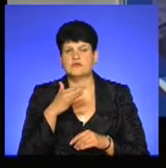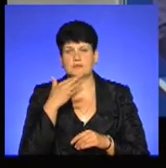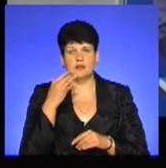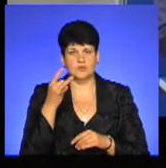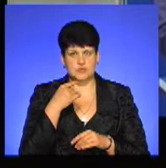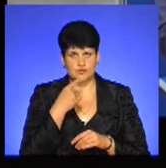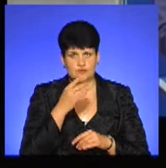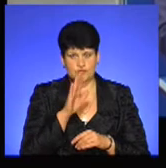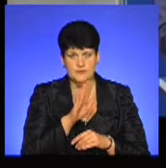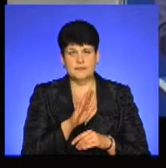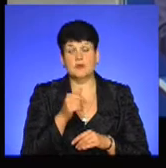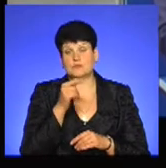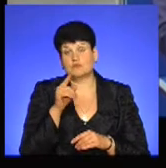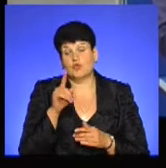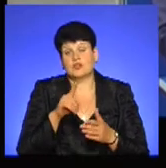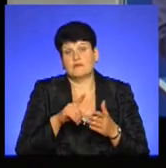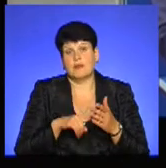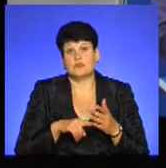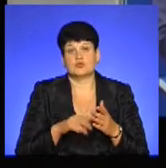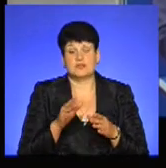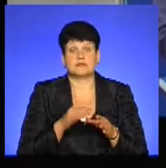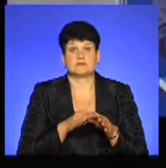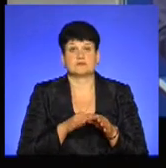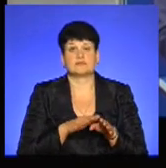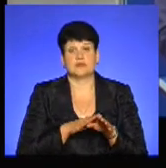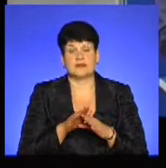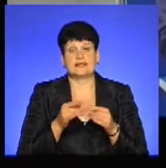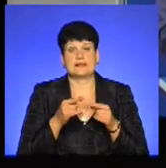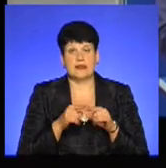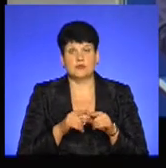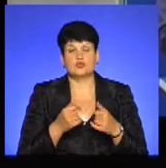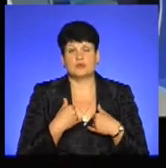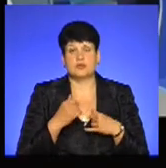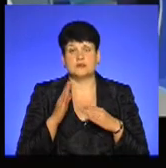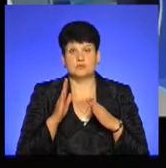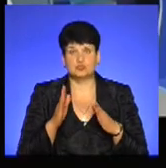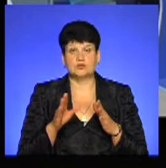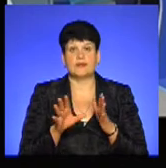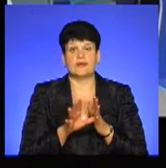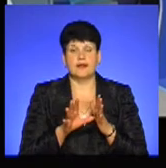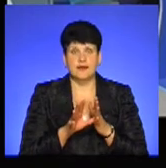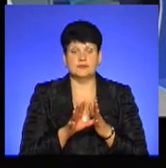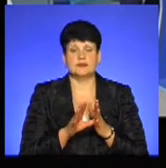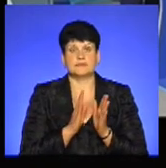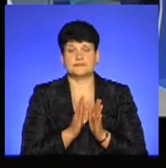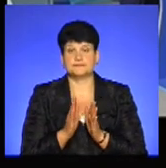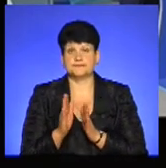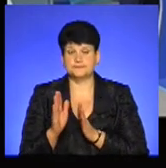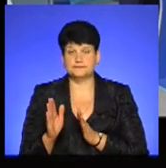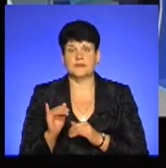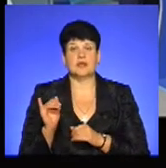І сподіваємося, що нас не підведе техніка, що в нас буде електроенергія регулярно.